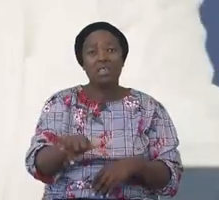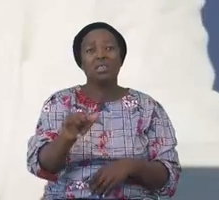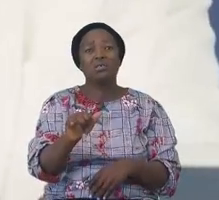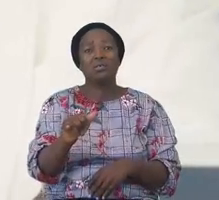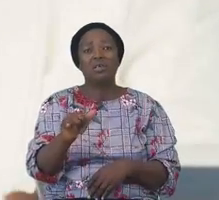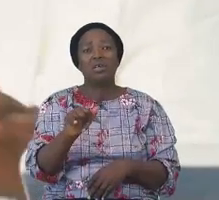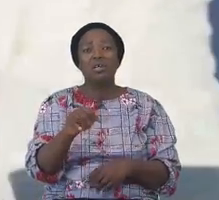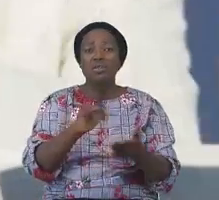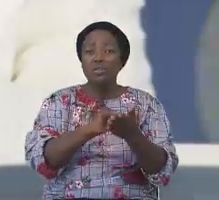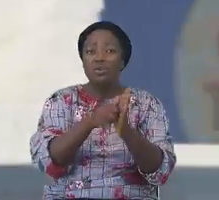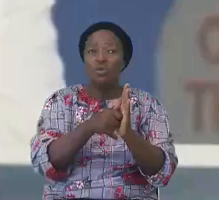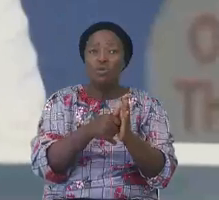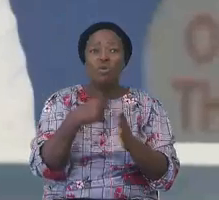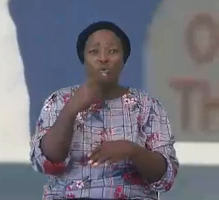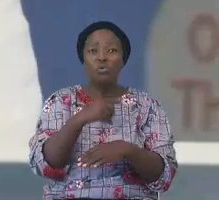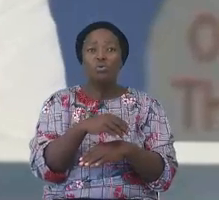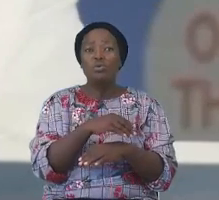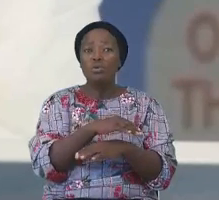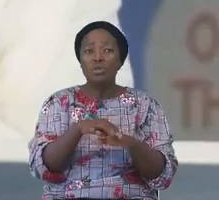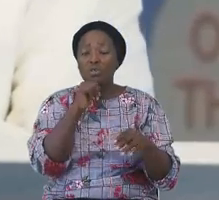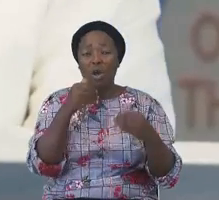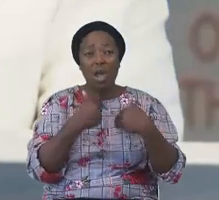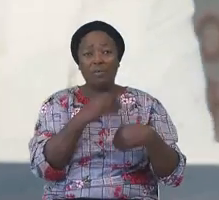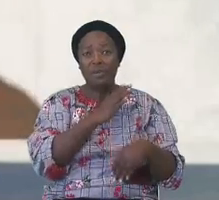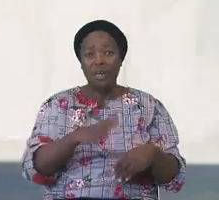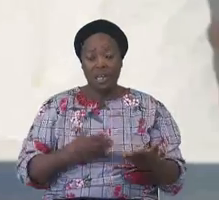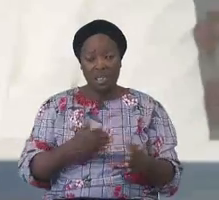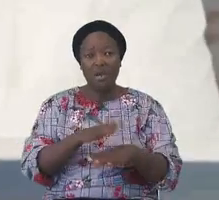et jusqu'à l'éternité. Dans l'éternité,